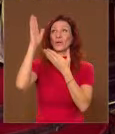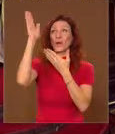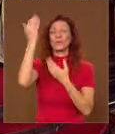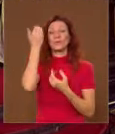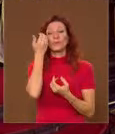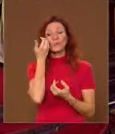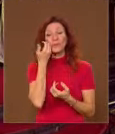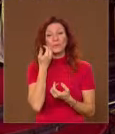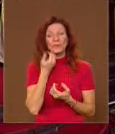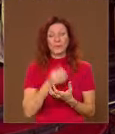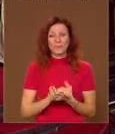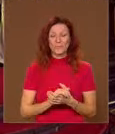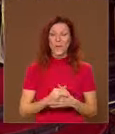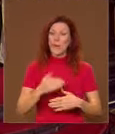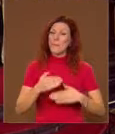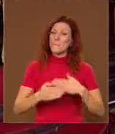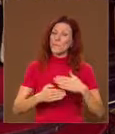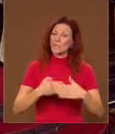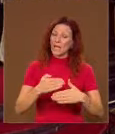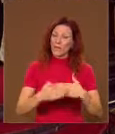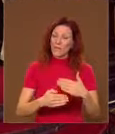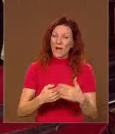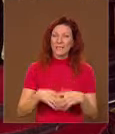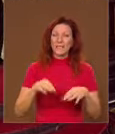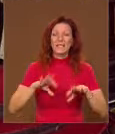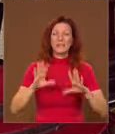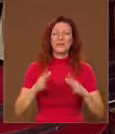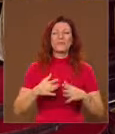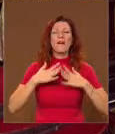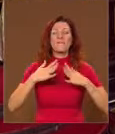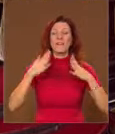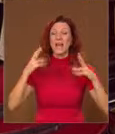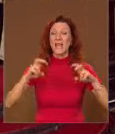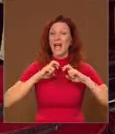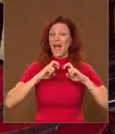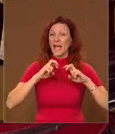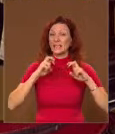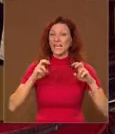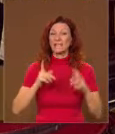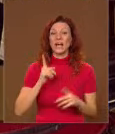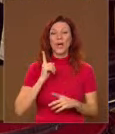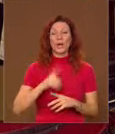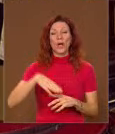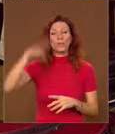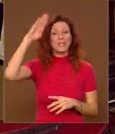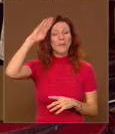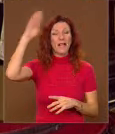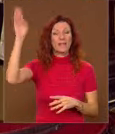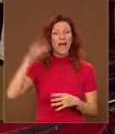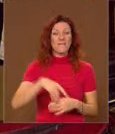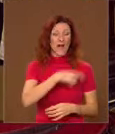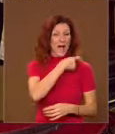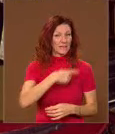И последованието започва с великата ектения, която изпълнява дякона.